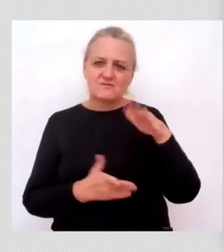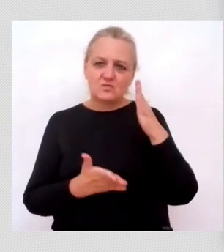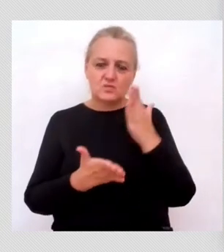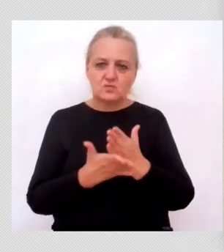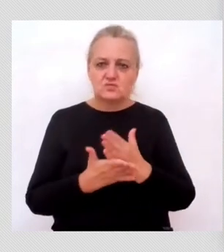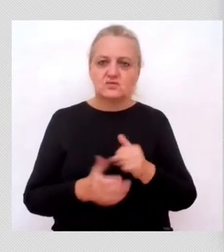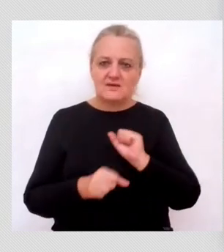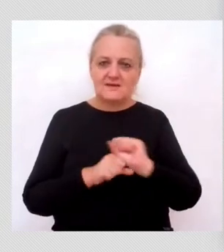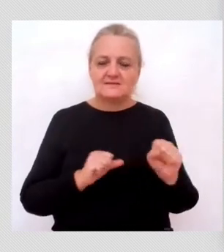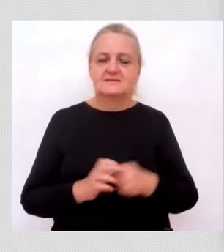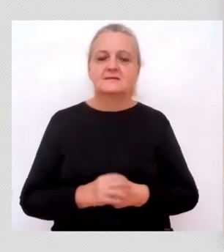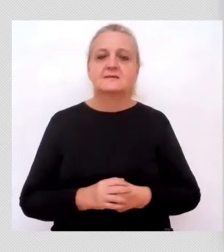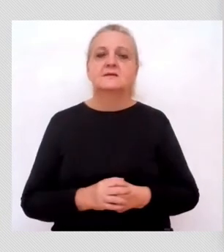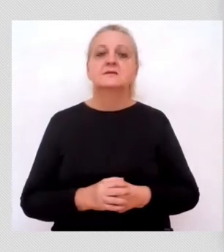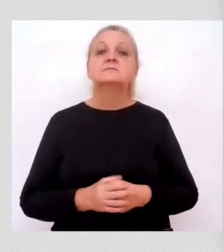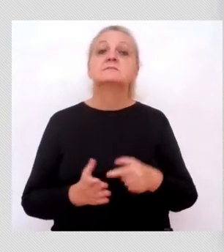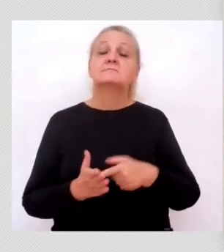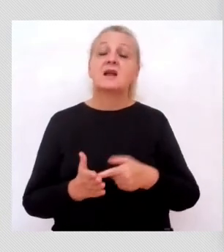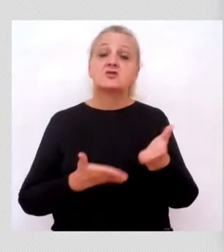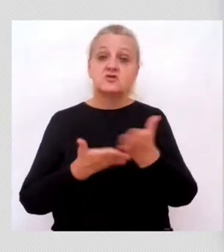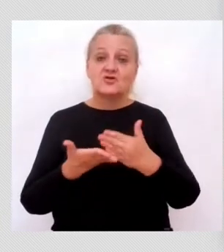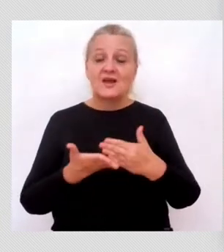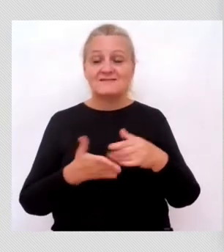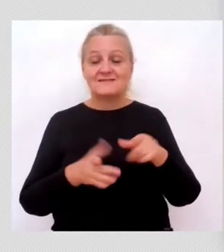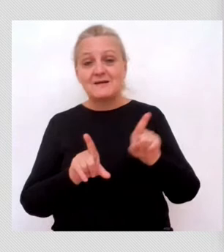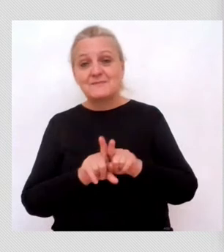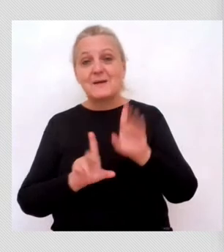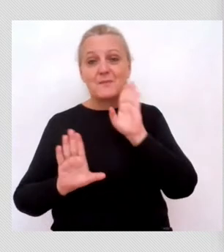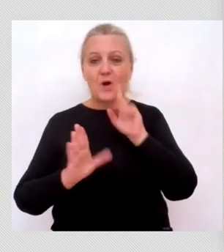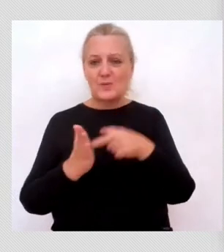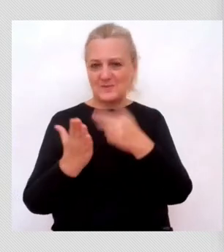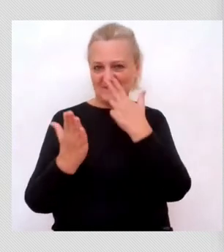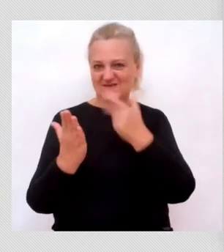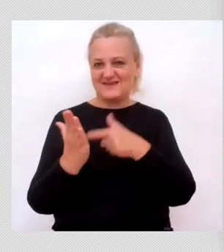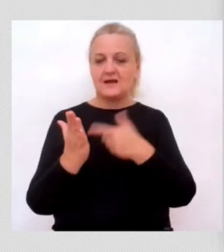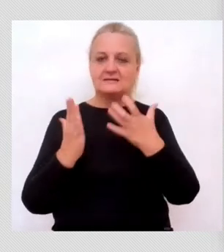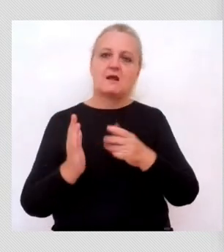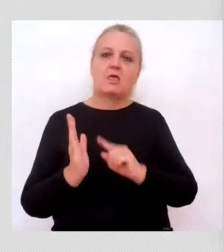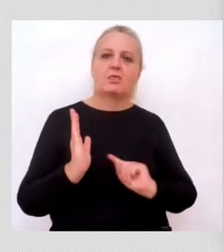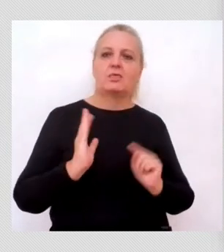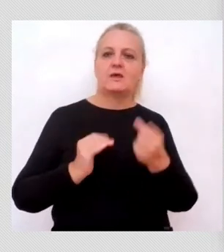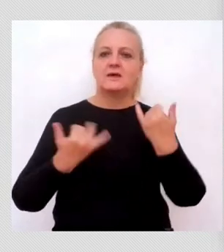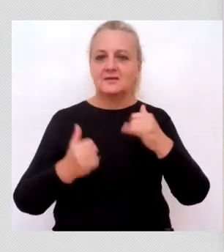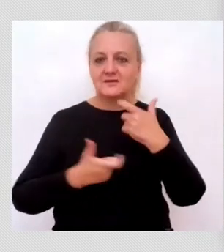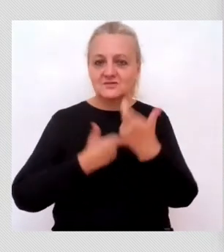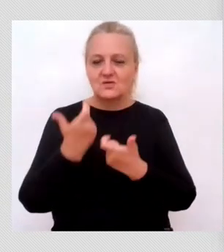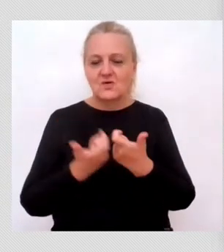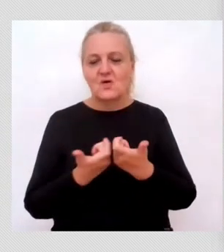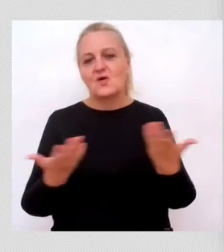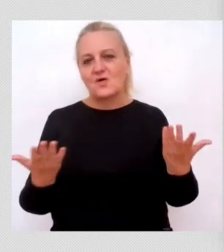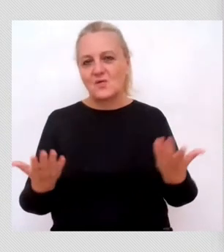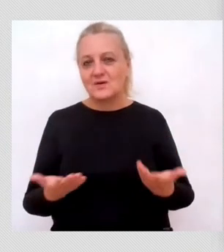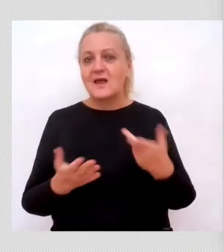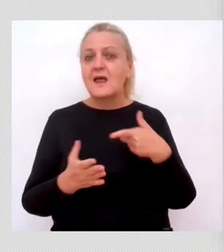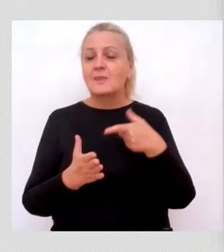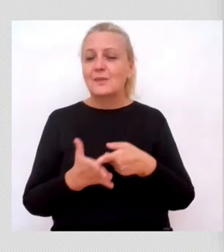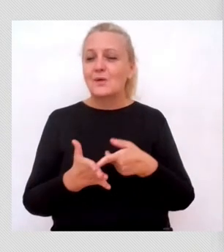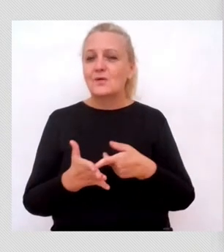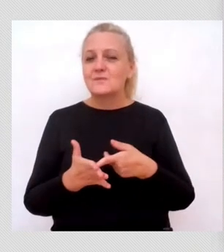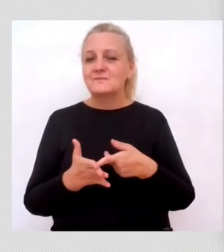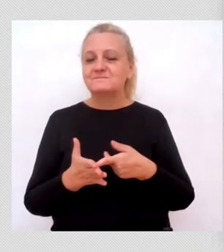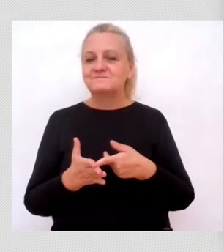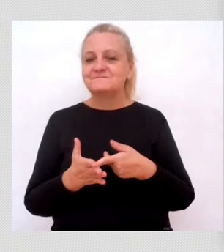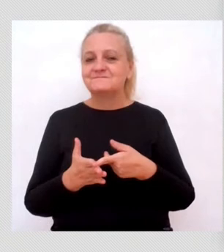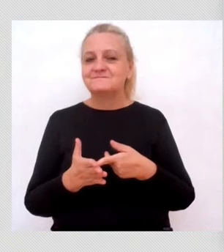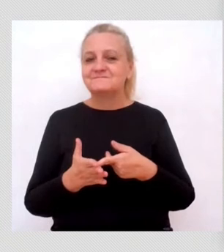dawna. Niektóre tym bardziej zachęcają do ich obchodzenia, że jednak mimo wszystko niekiedy no